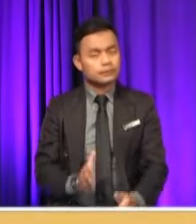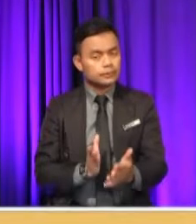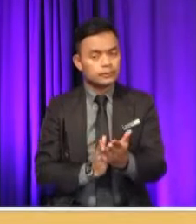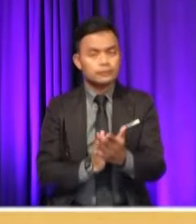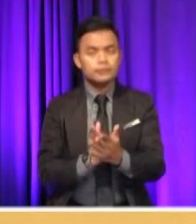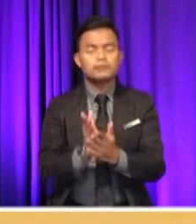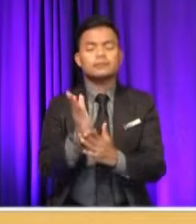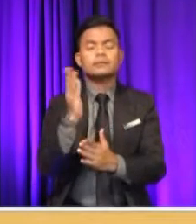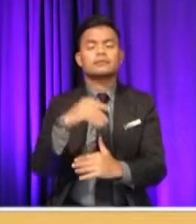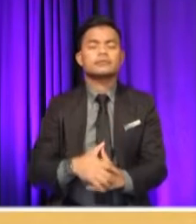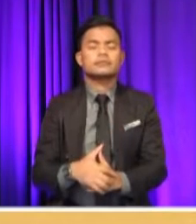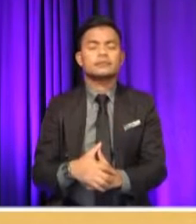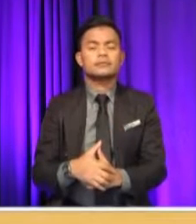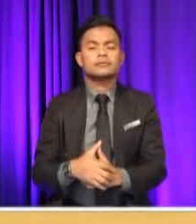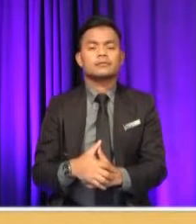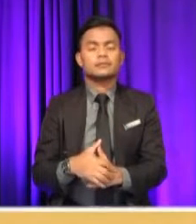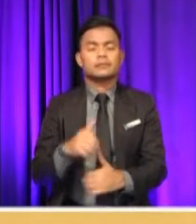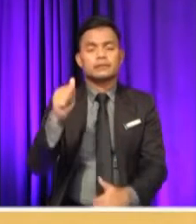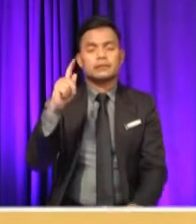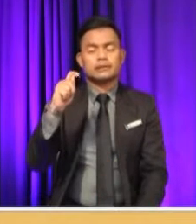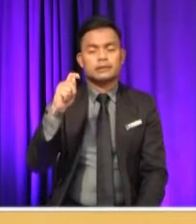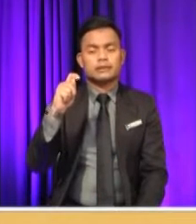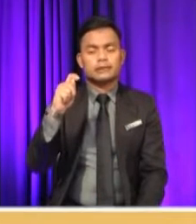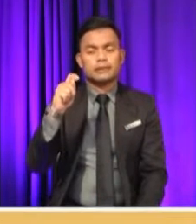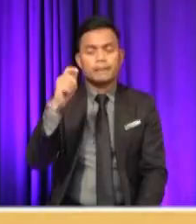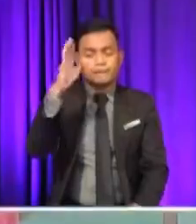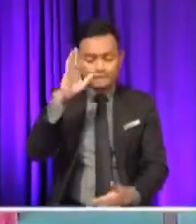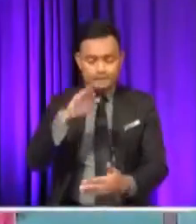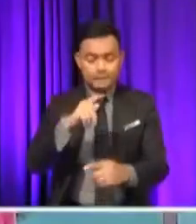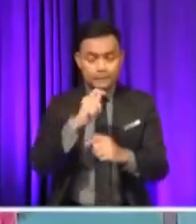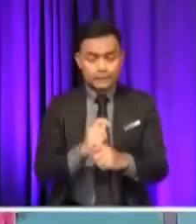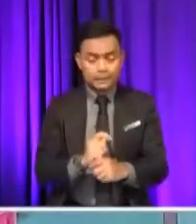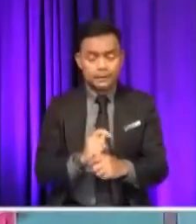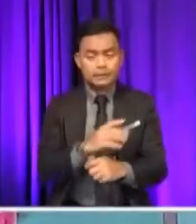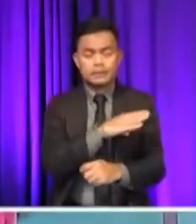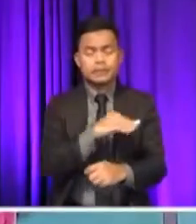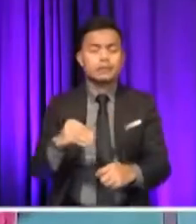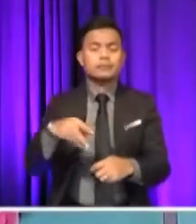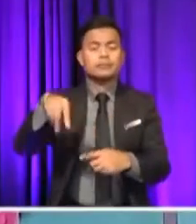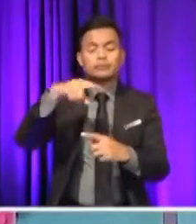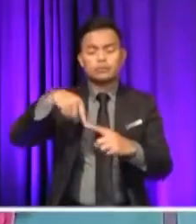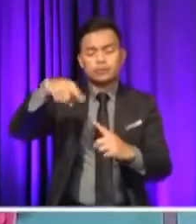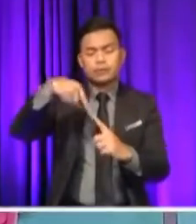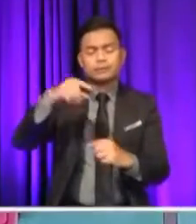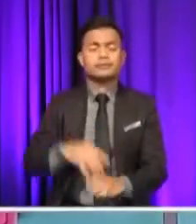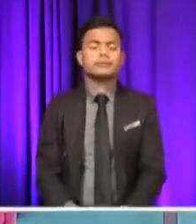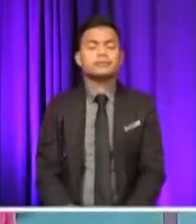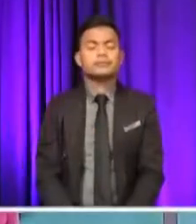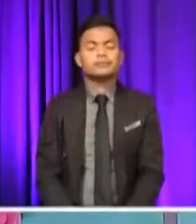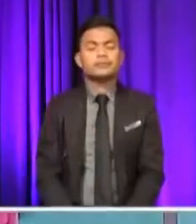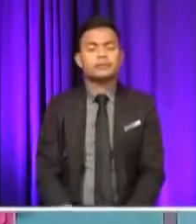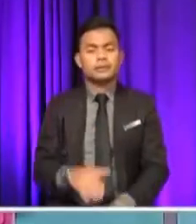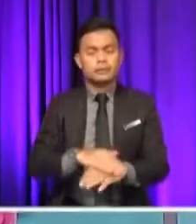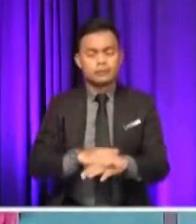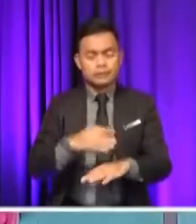binaan asas motor AT terdiri daripada pemegun dan pemutar. Tadi itulah rotor dengan stator tu. Okey, banyak